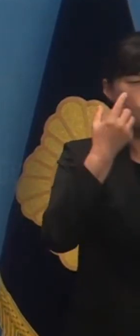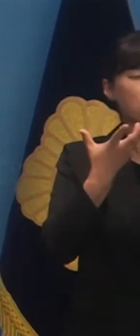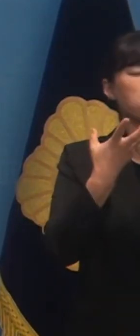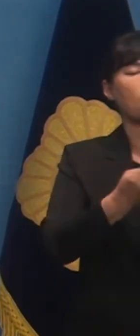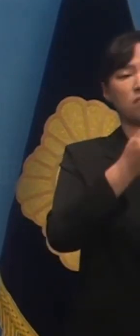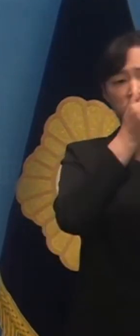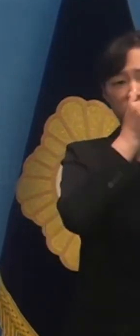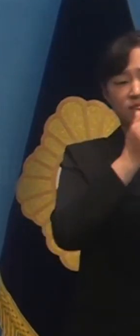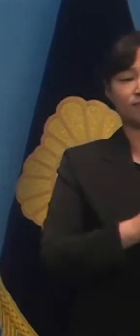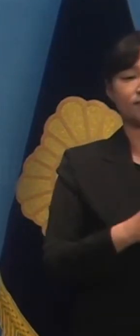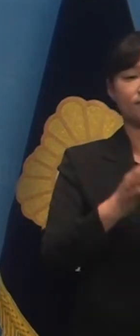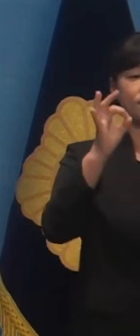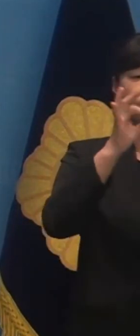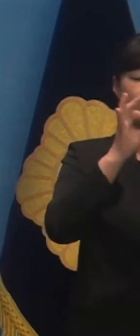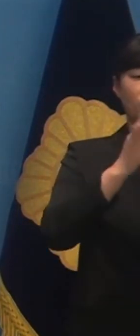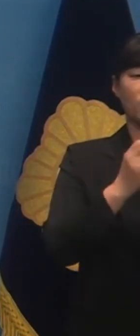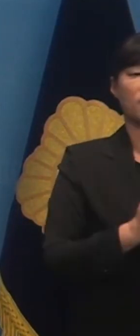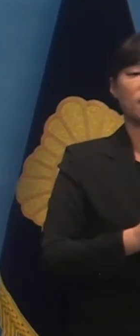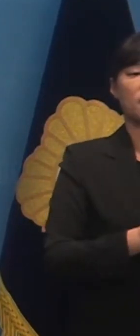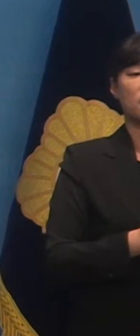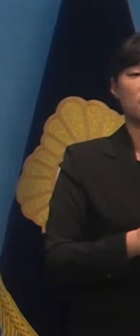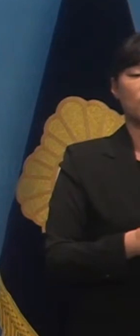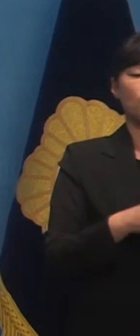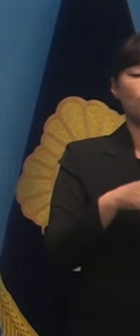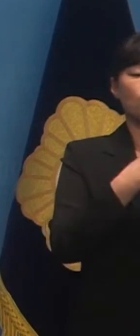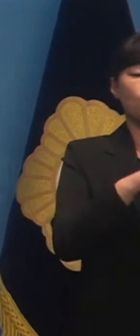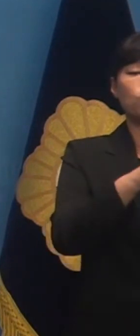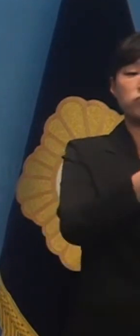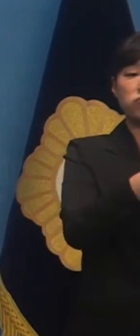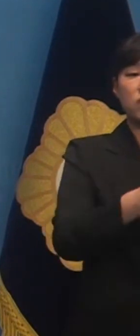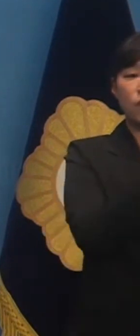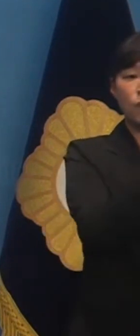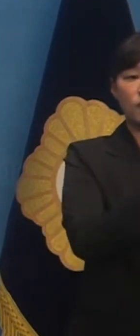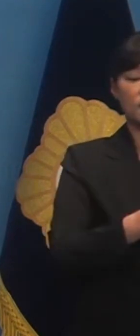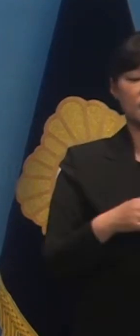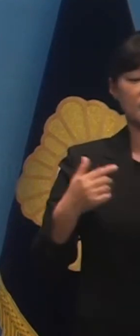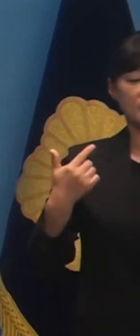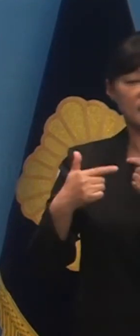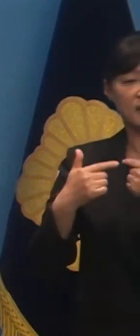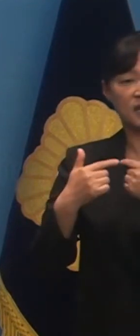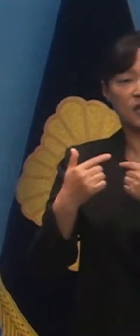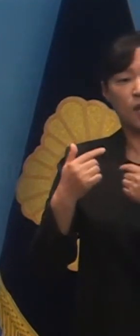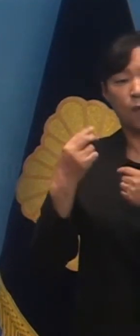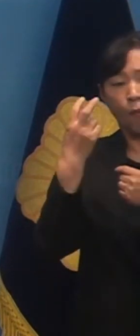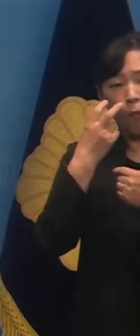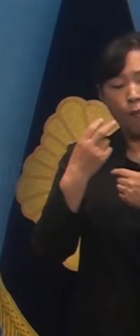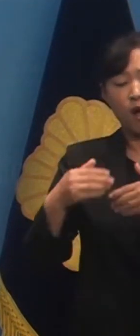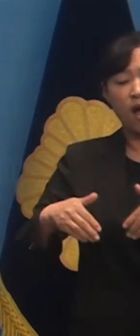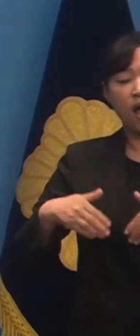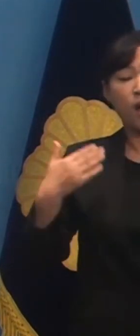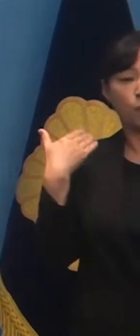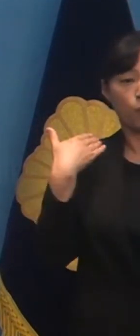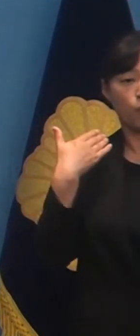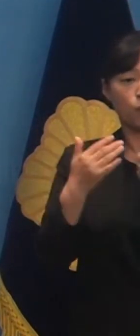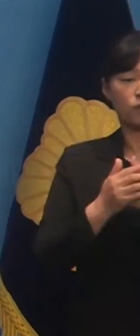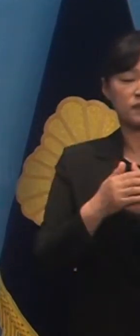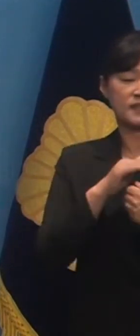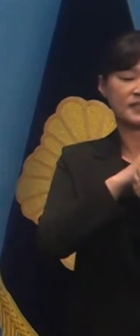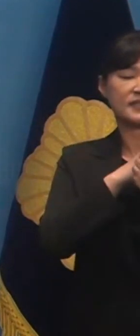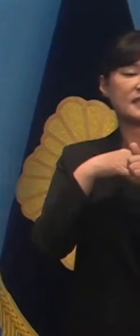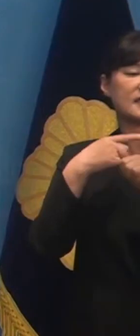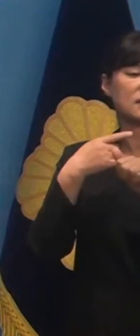점. 10. 이주호 교육부 장관이 늘봄학교 강사 자격증 발급기간 잡지에